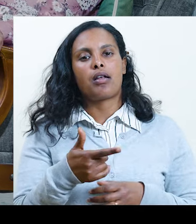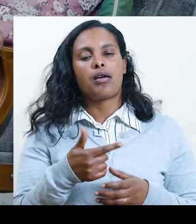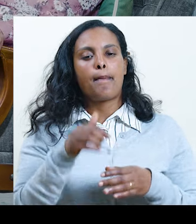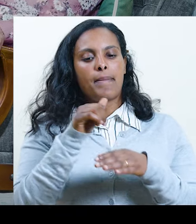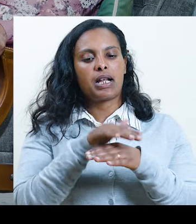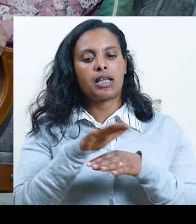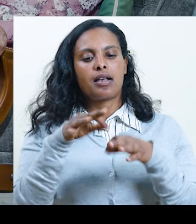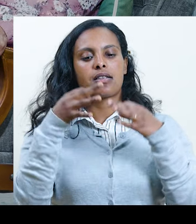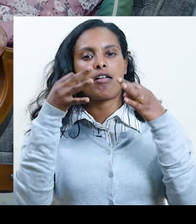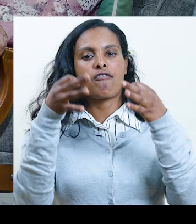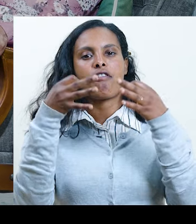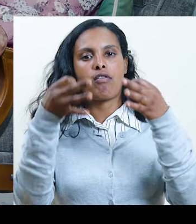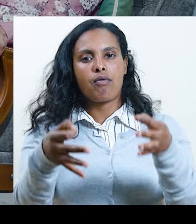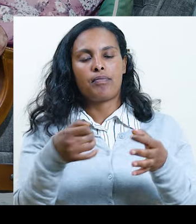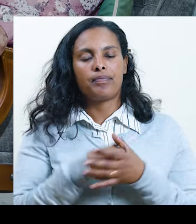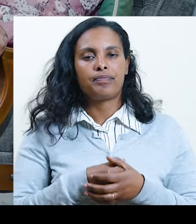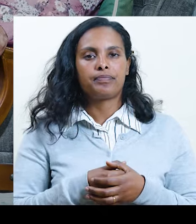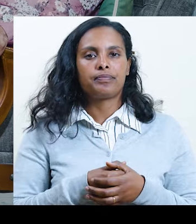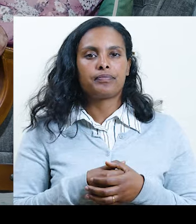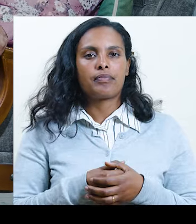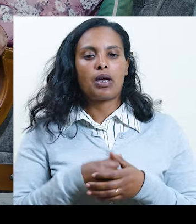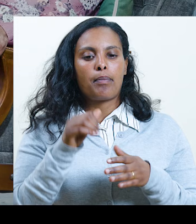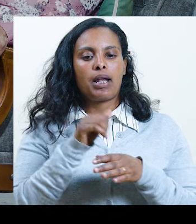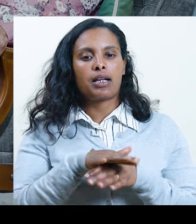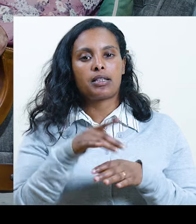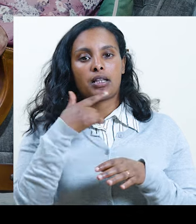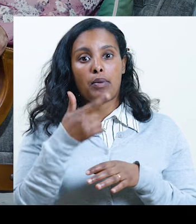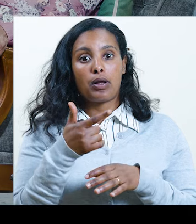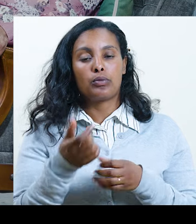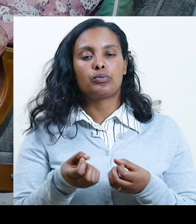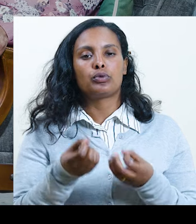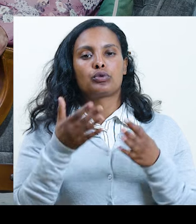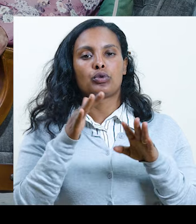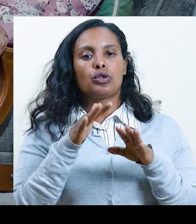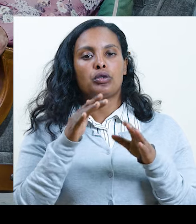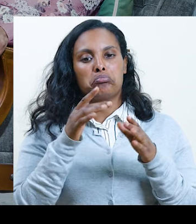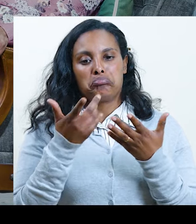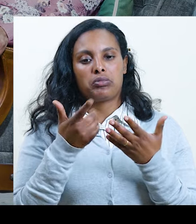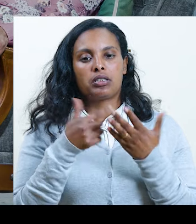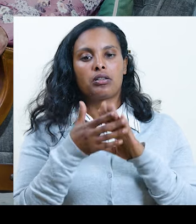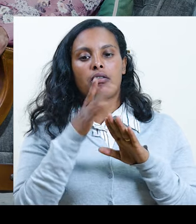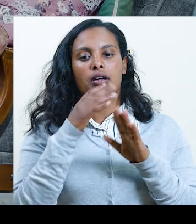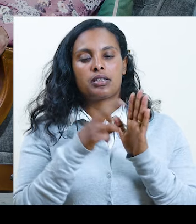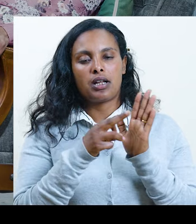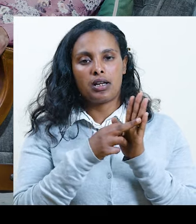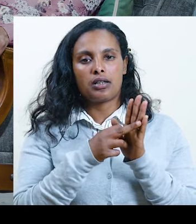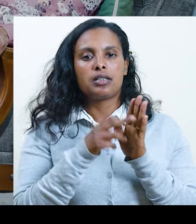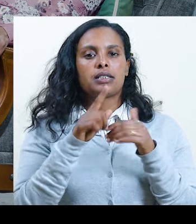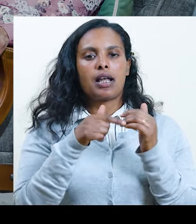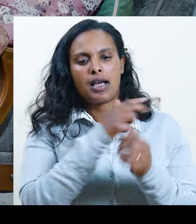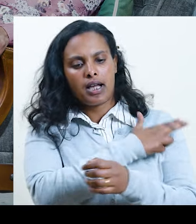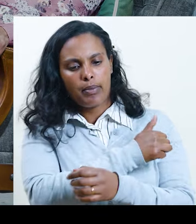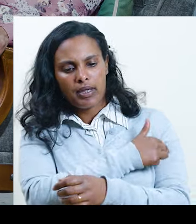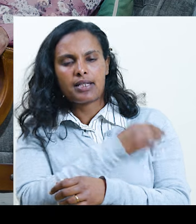ይለኛል። መልእክቴን አስተላልፋለሁ። ደስ መልእክት ከተባለ እዚሁ ጋር በተያያዘ ስለ ህግም